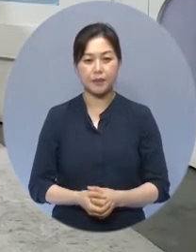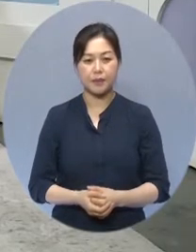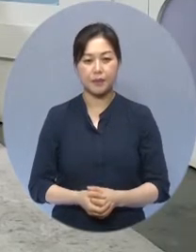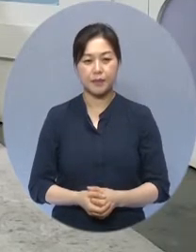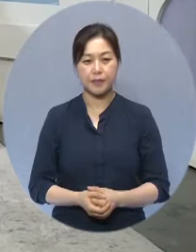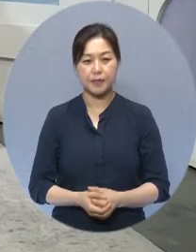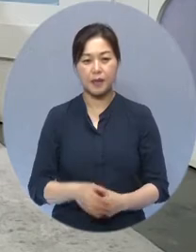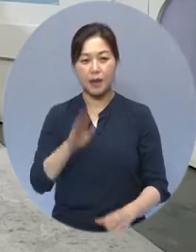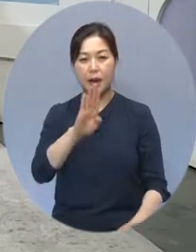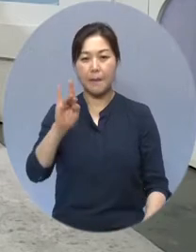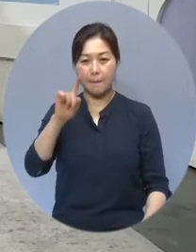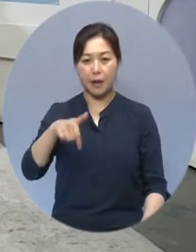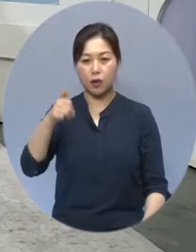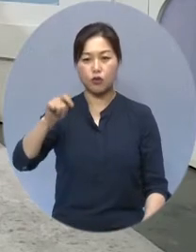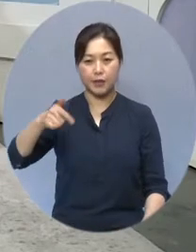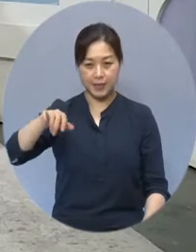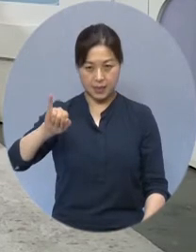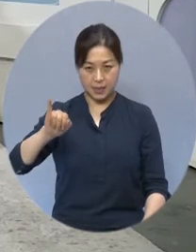백군기 대장,